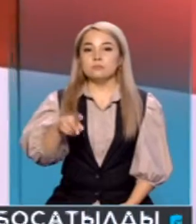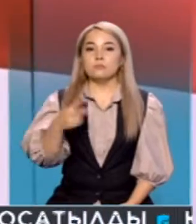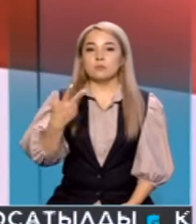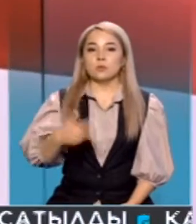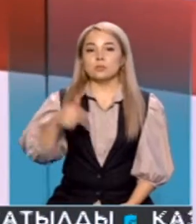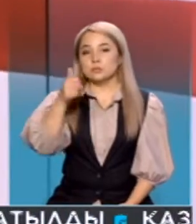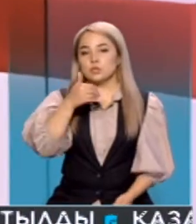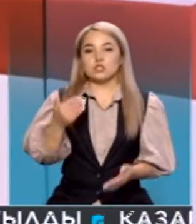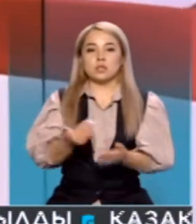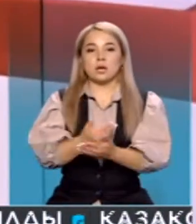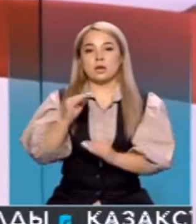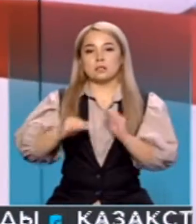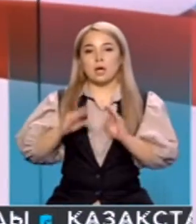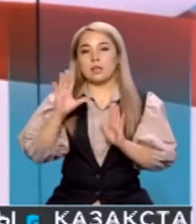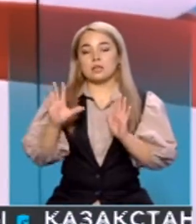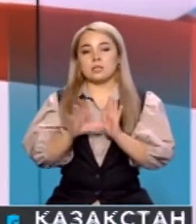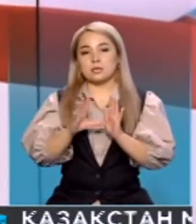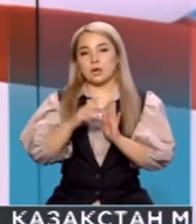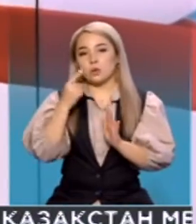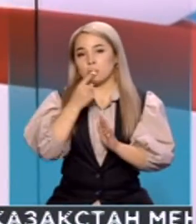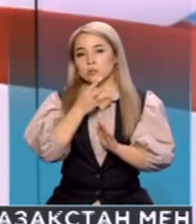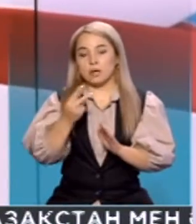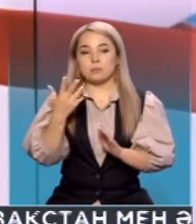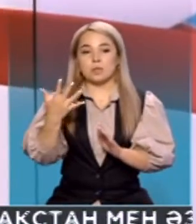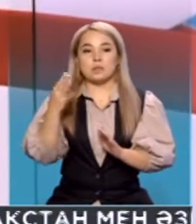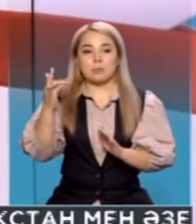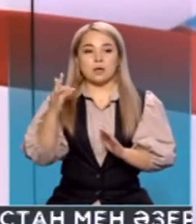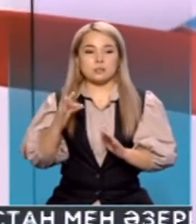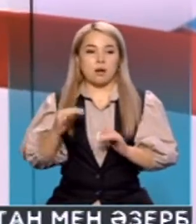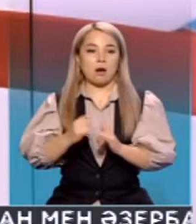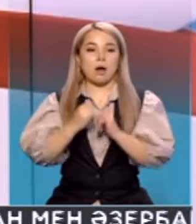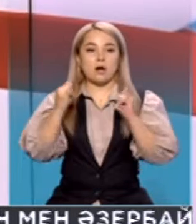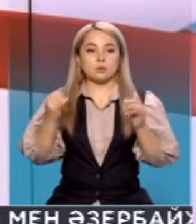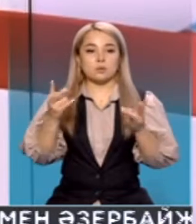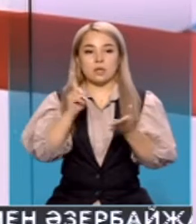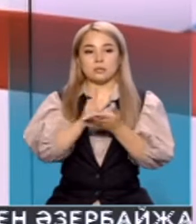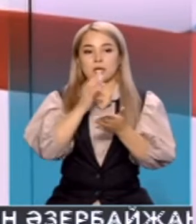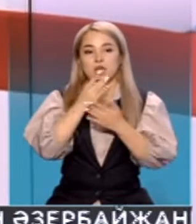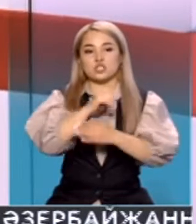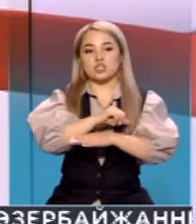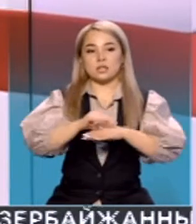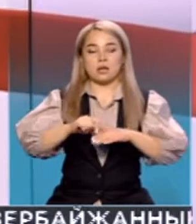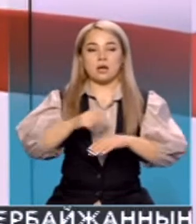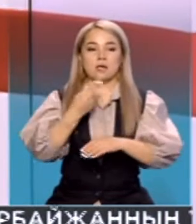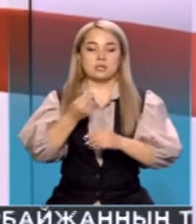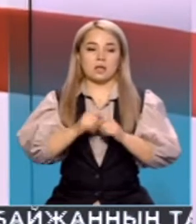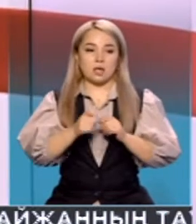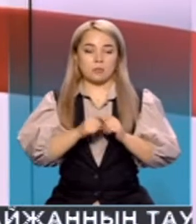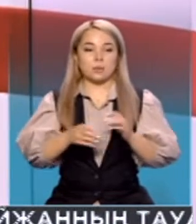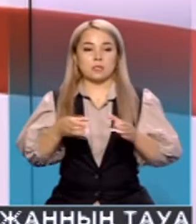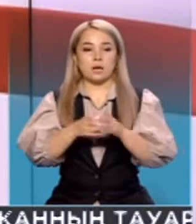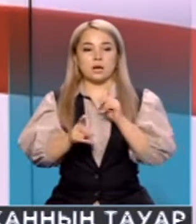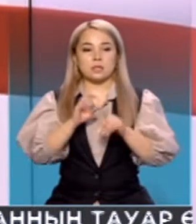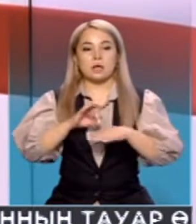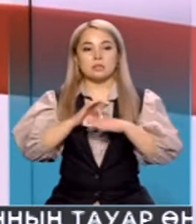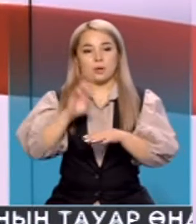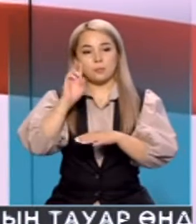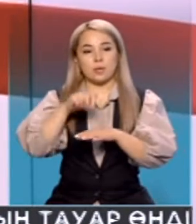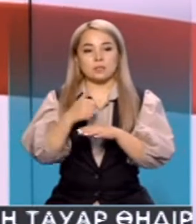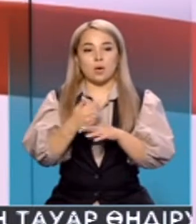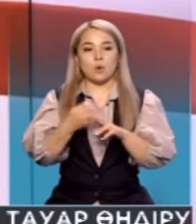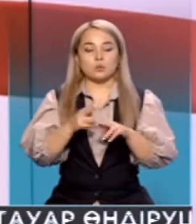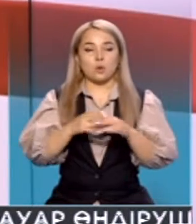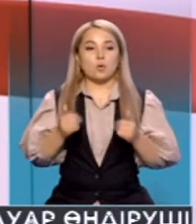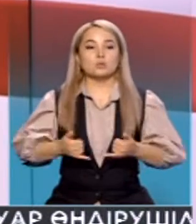2030 жылға қарай жаңартылатын энергия көздерін 5%-ға дейін арттыру қажет. Шетелдік инвестор кеңесінің отырысында айтылған мемлекет басшысының